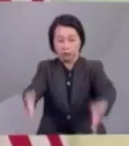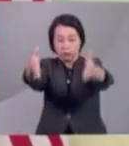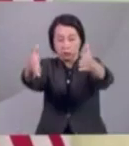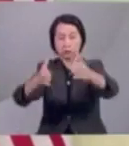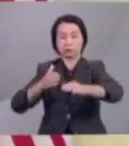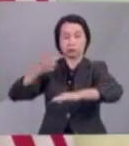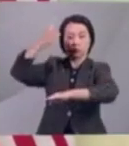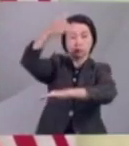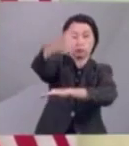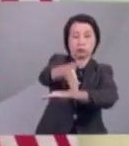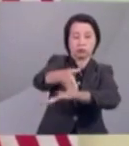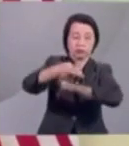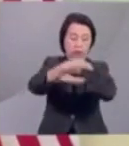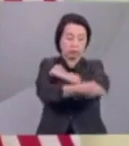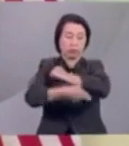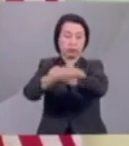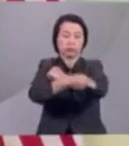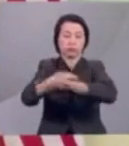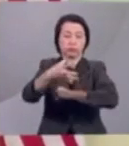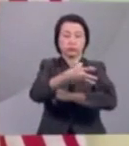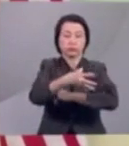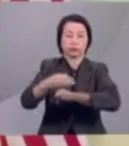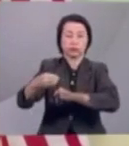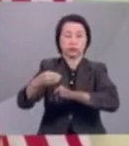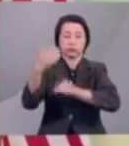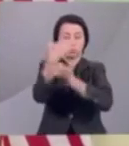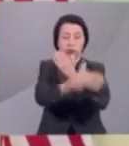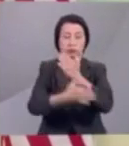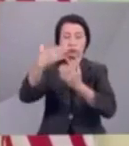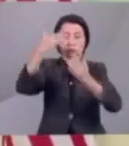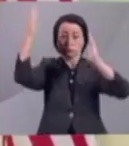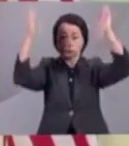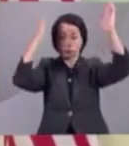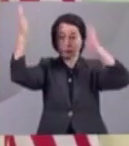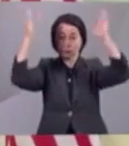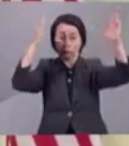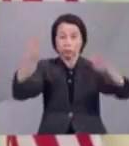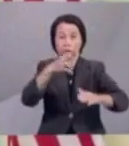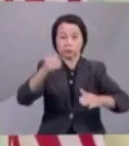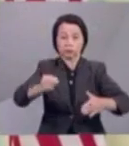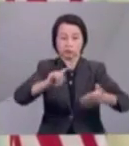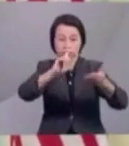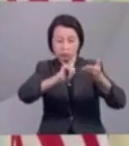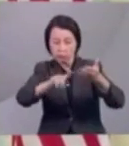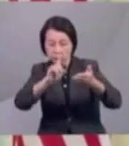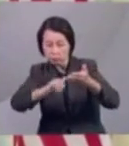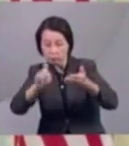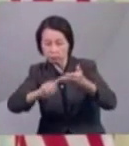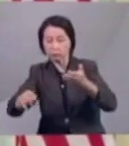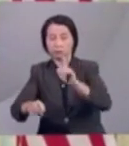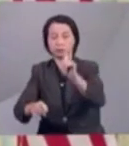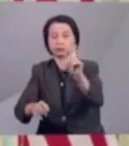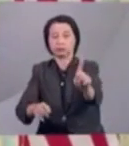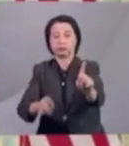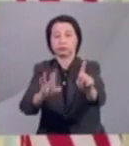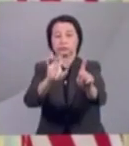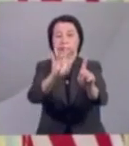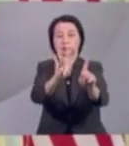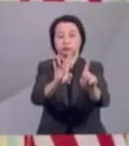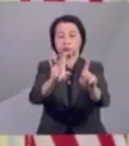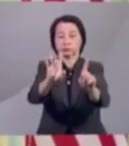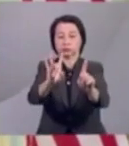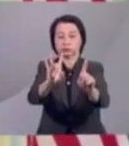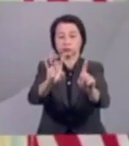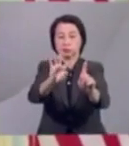rentas sempadan negeri dan di seluruh negara dan memeriksa sebanyak